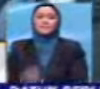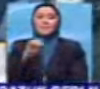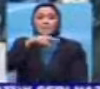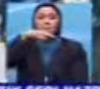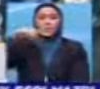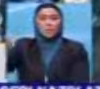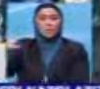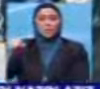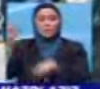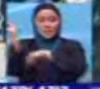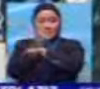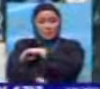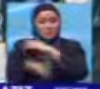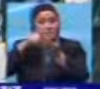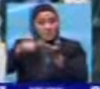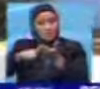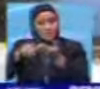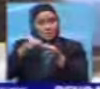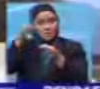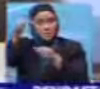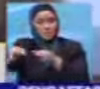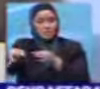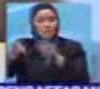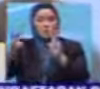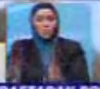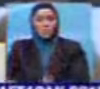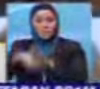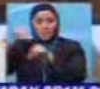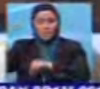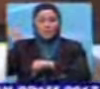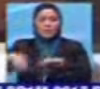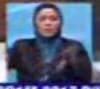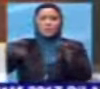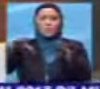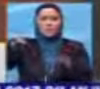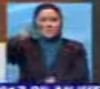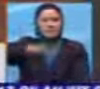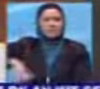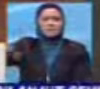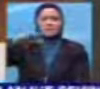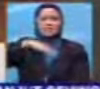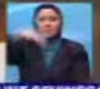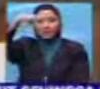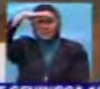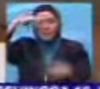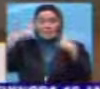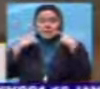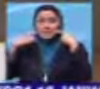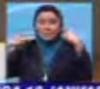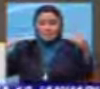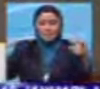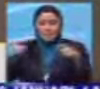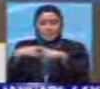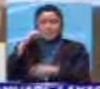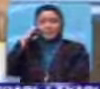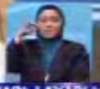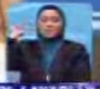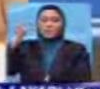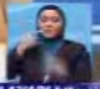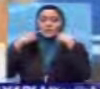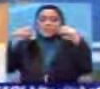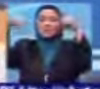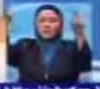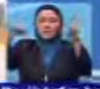Saman tertunggak warga asing 5 yang diadakan sekitar Bandaraya Johor Bahru sejak kemarin berjaya menyelesaikan lebih 3,275